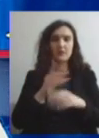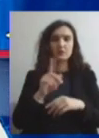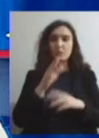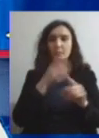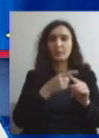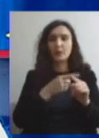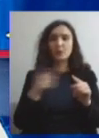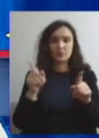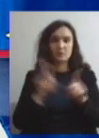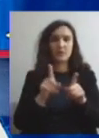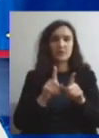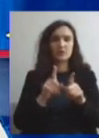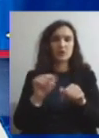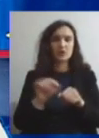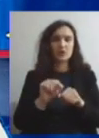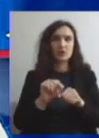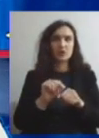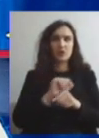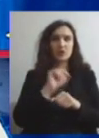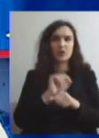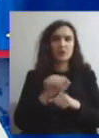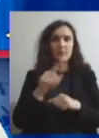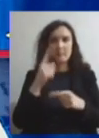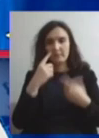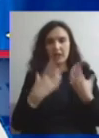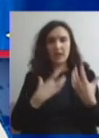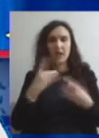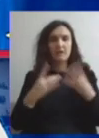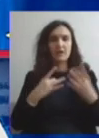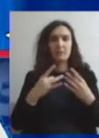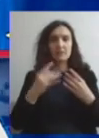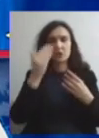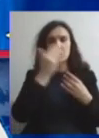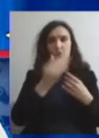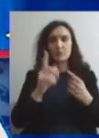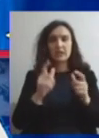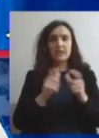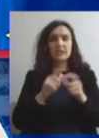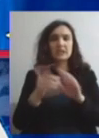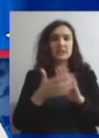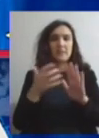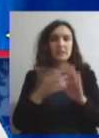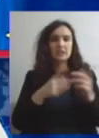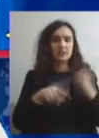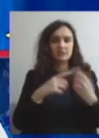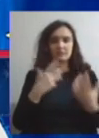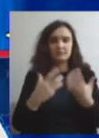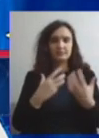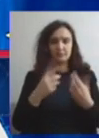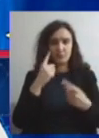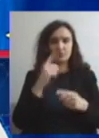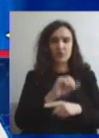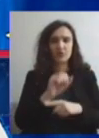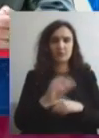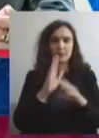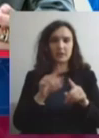მაინც შეჩერდება ის მღელვარება საზოგადოებაში, რომელიც ტესტების დეფიციტიდან გამომდინარე არის